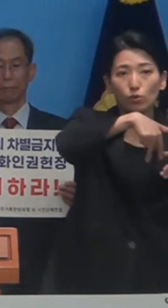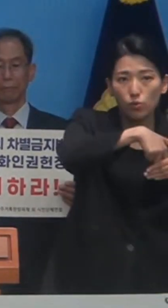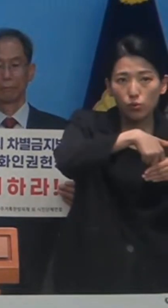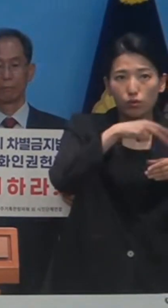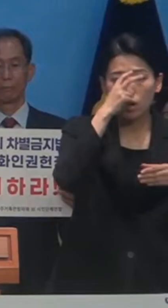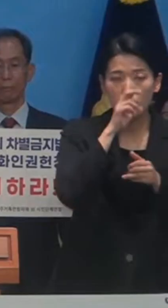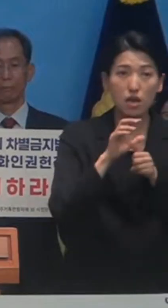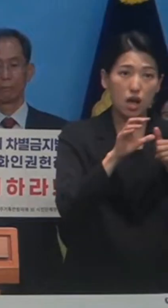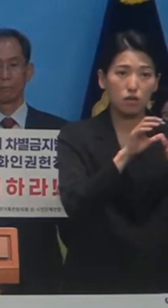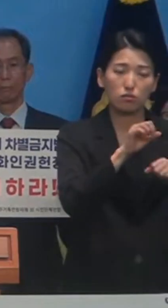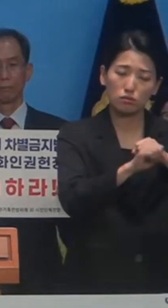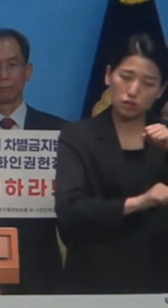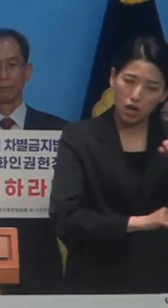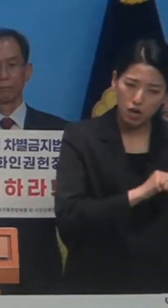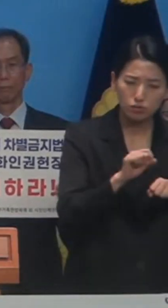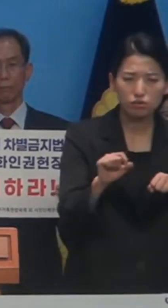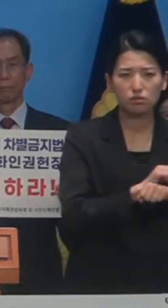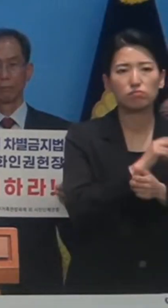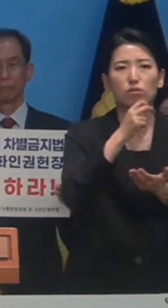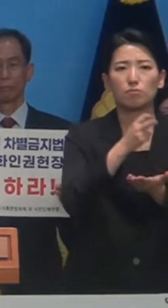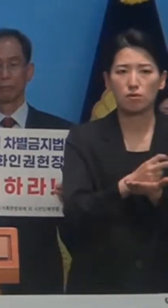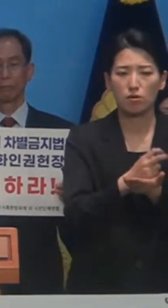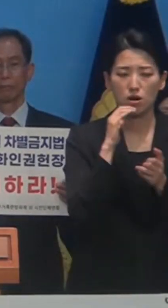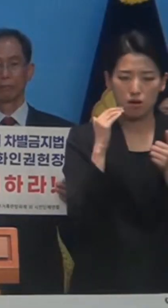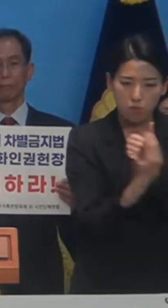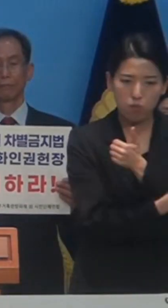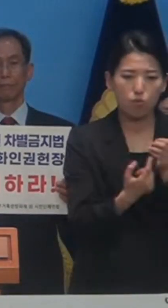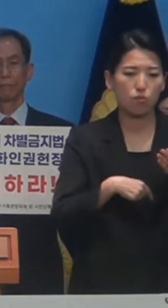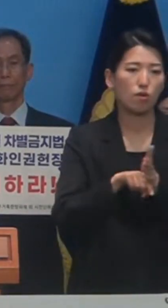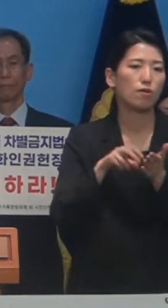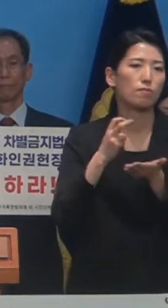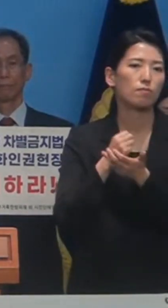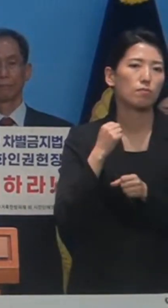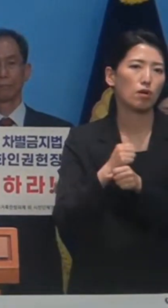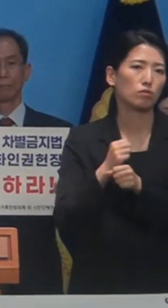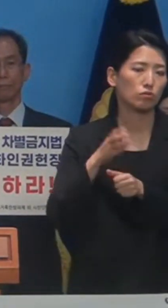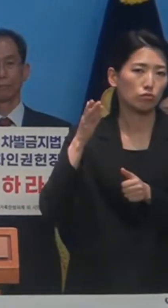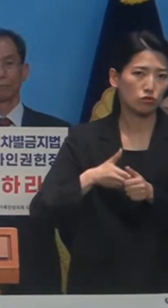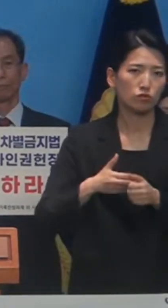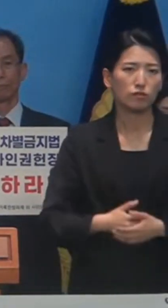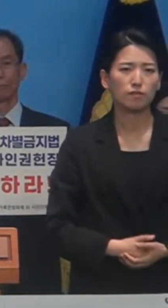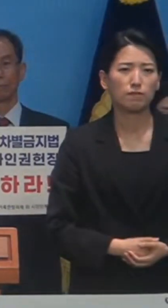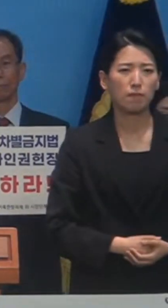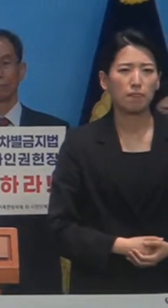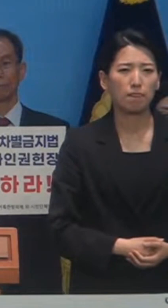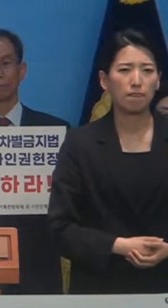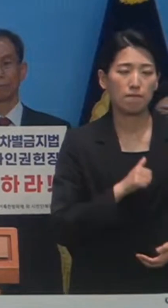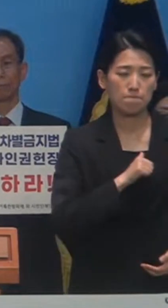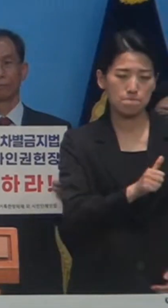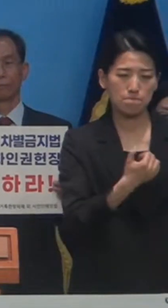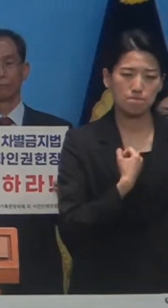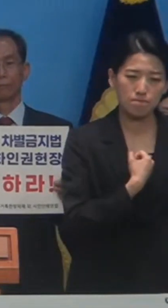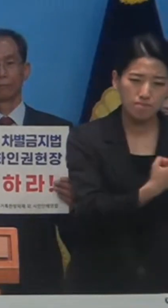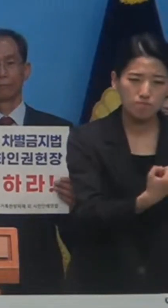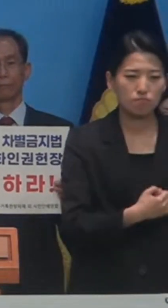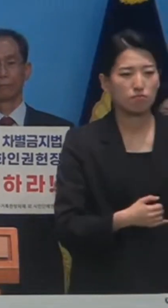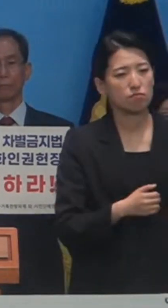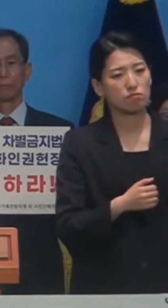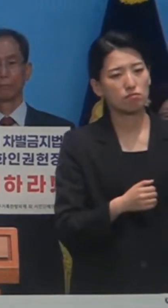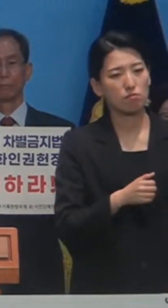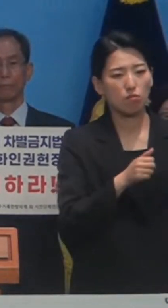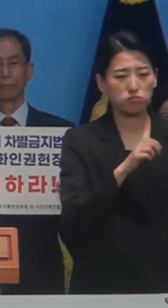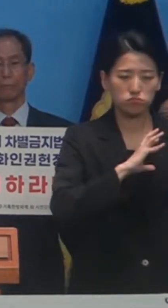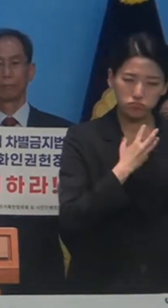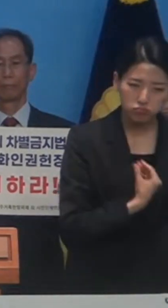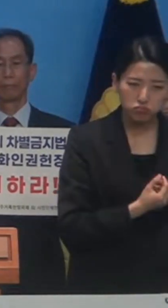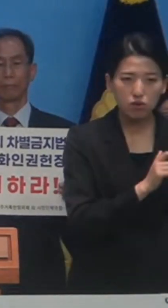양육의 자유보호 특별법을 마련해 주십시오. 민감한 사항, 성적 지향이나 성정체성에